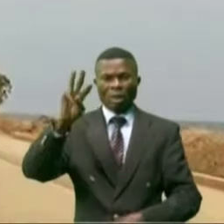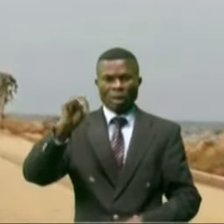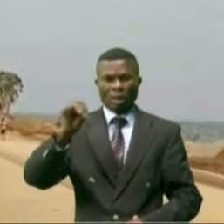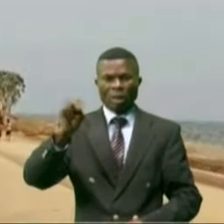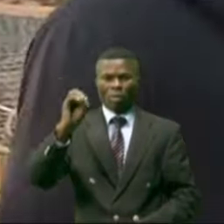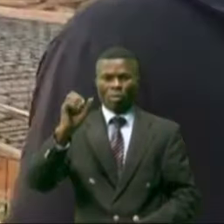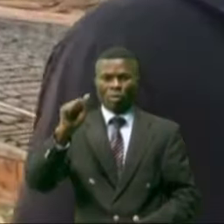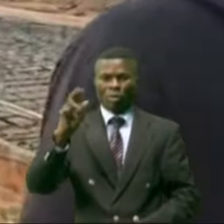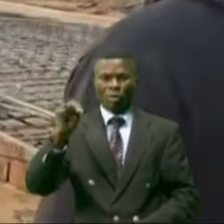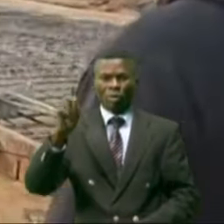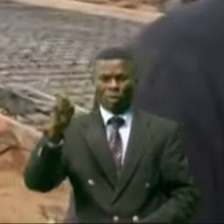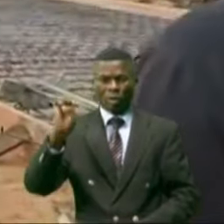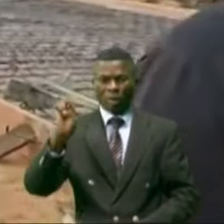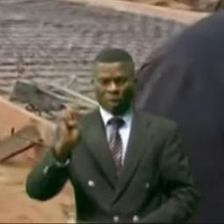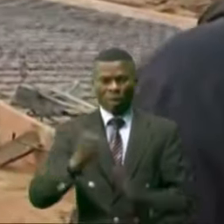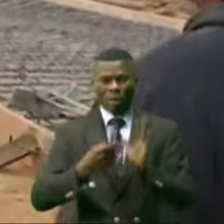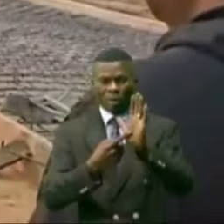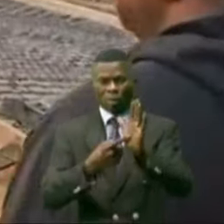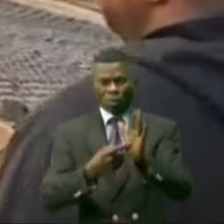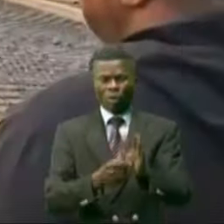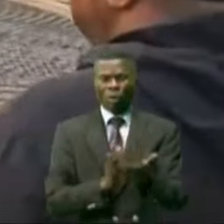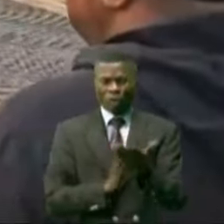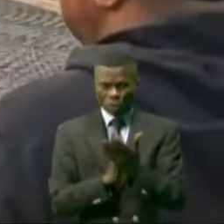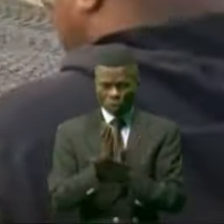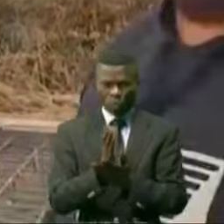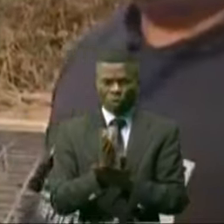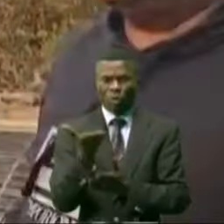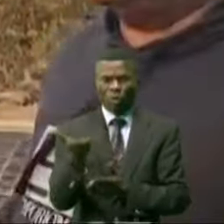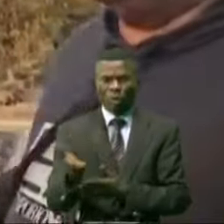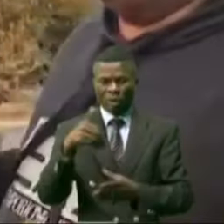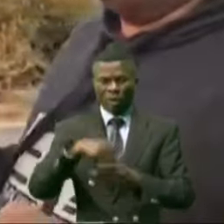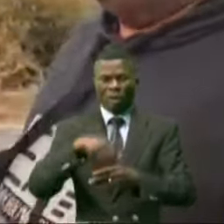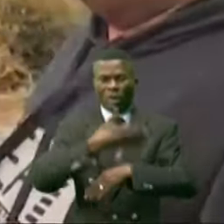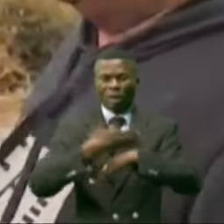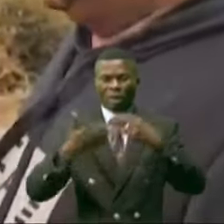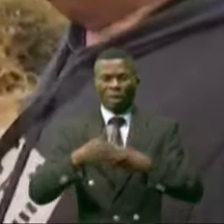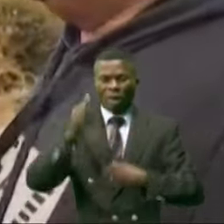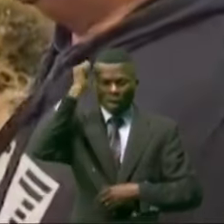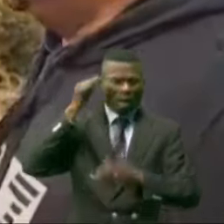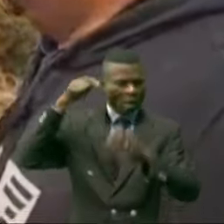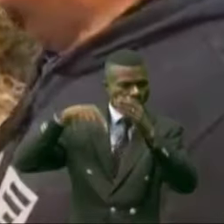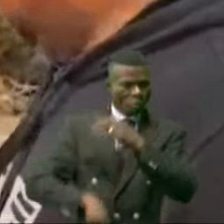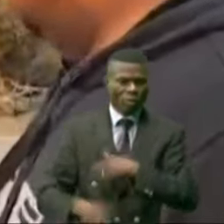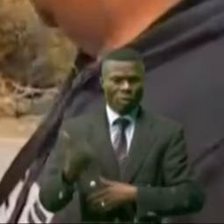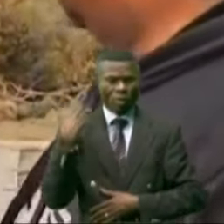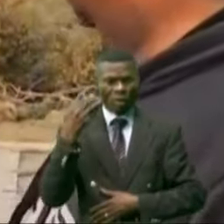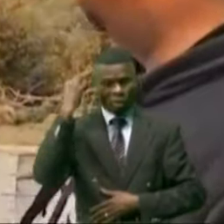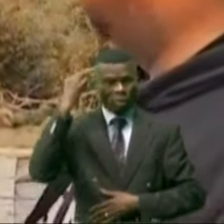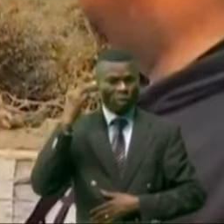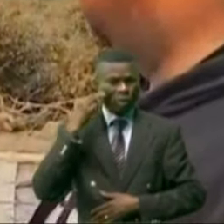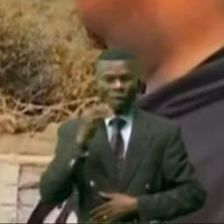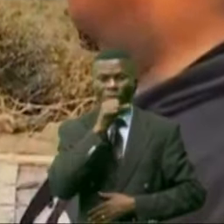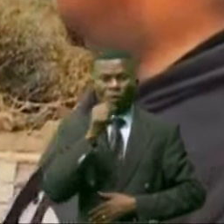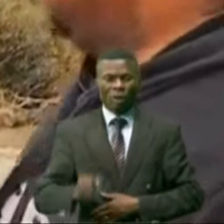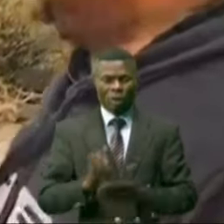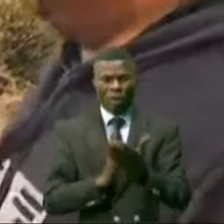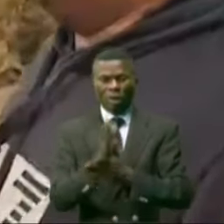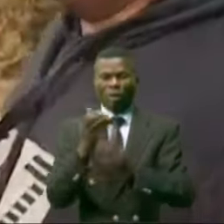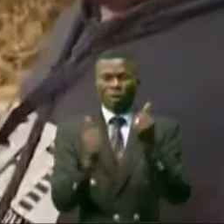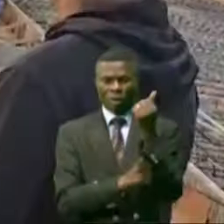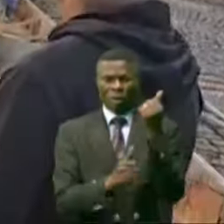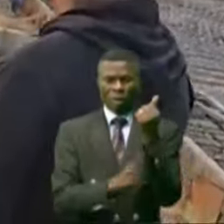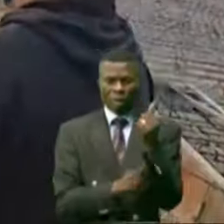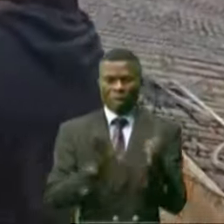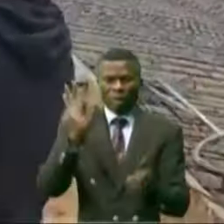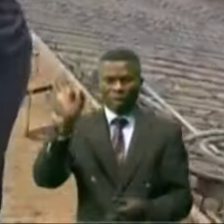port démontre le niveau du sérieux qui est mis dans la construction de ce port en eau profonde. Le ministre honoraire des droits humains, Maître Fabrice